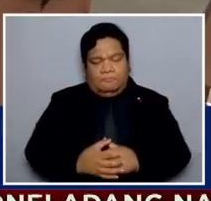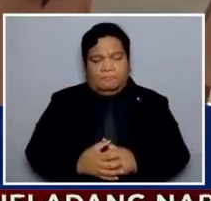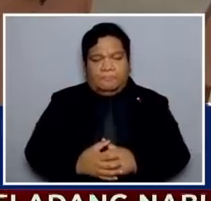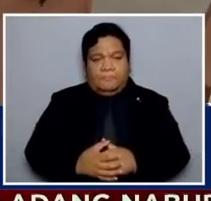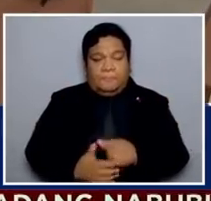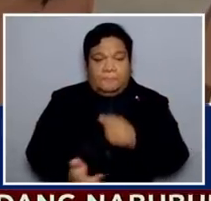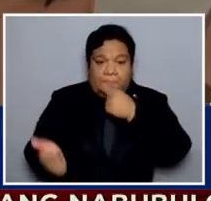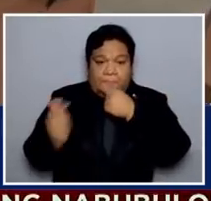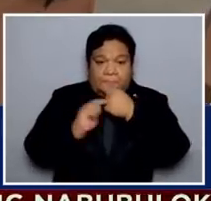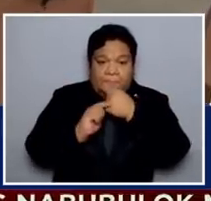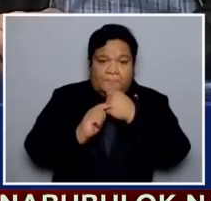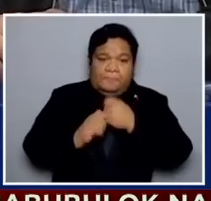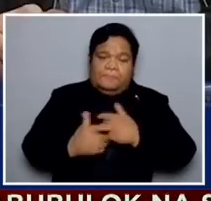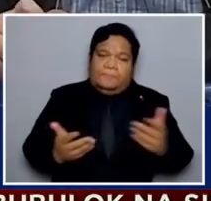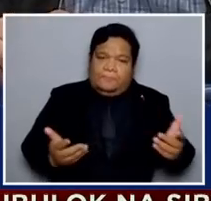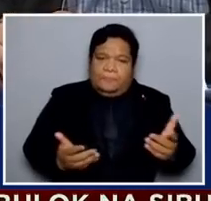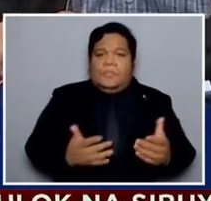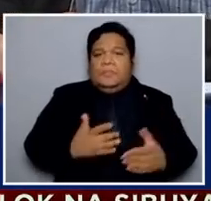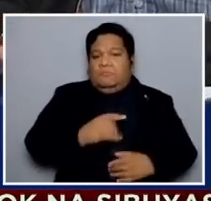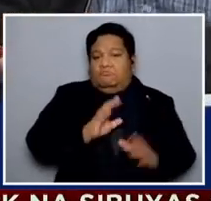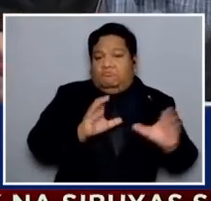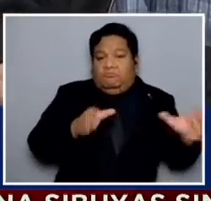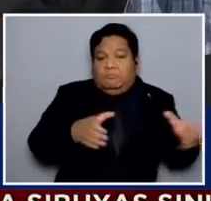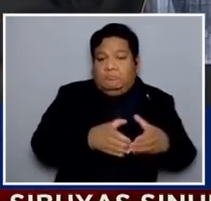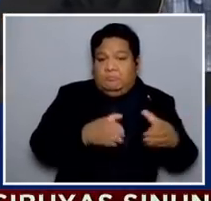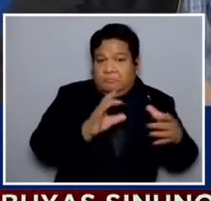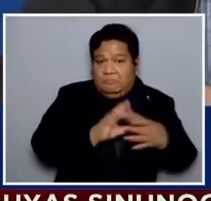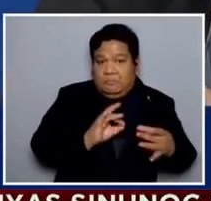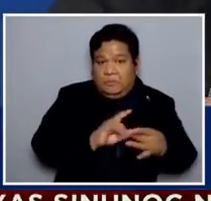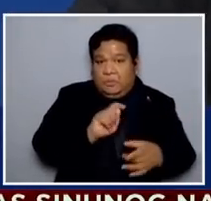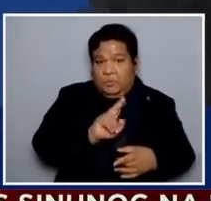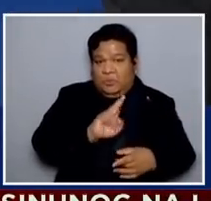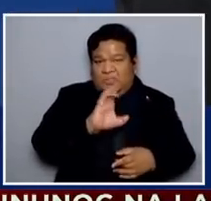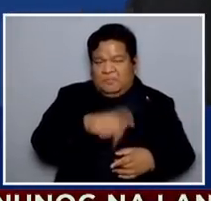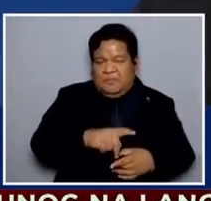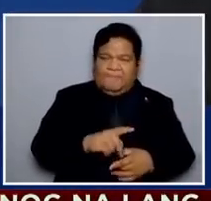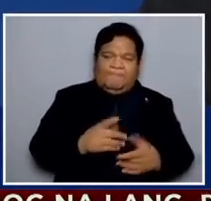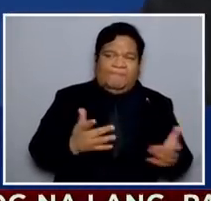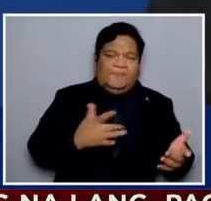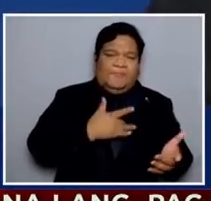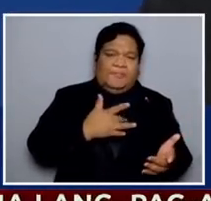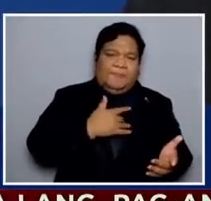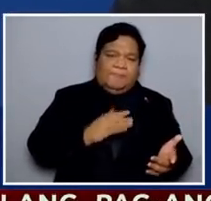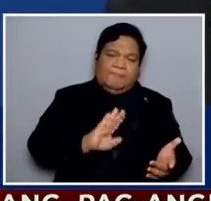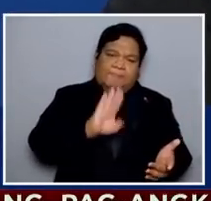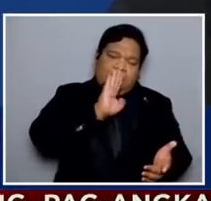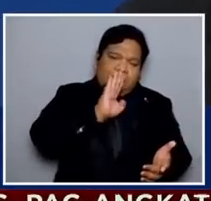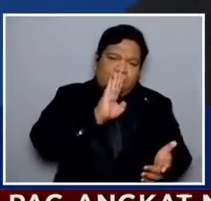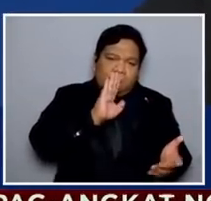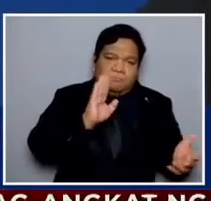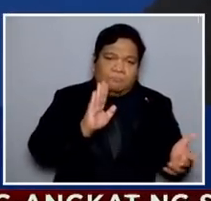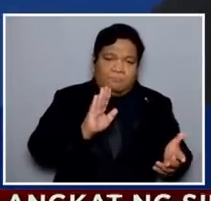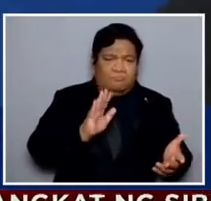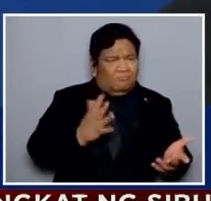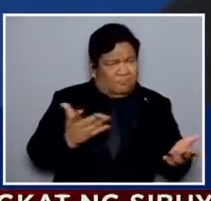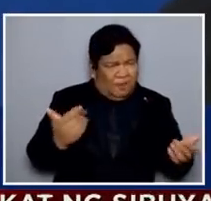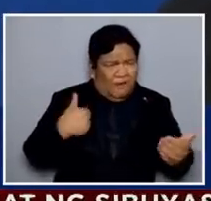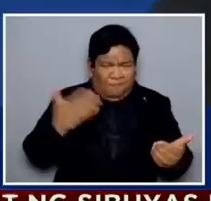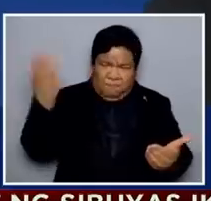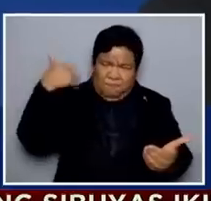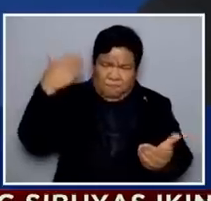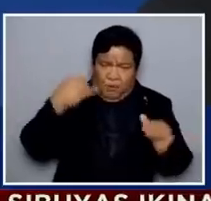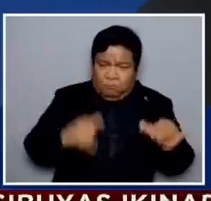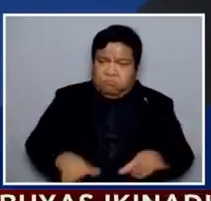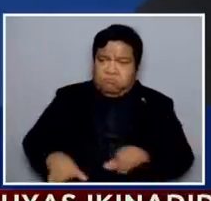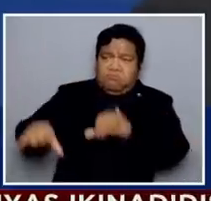at nakagagalit ang desisyon para sa TUCP. Hindi na raw bago ang mga across-the-board na petisyon na bagamat